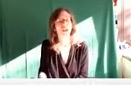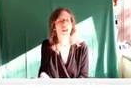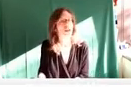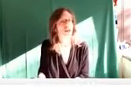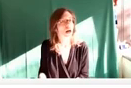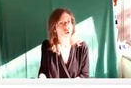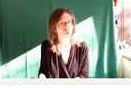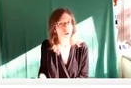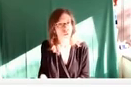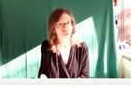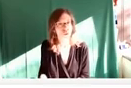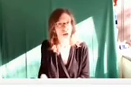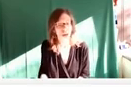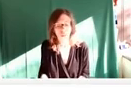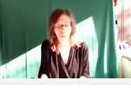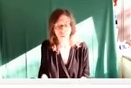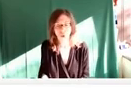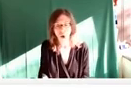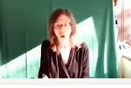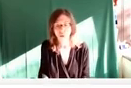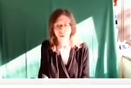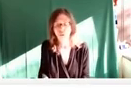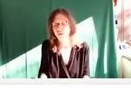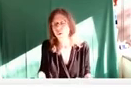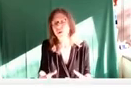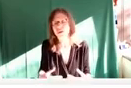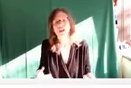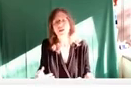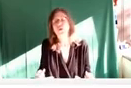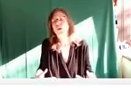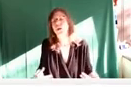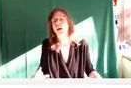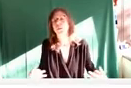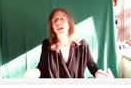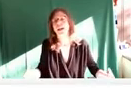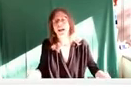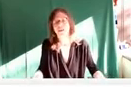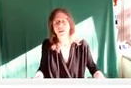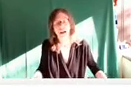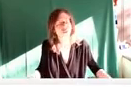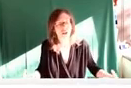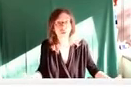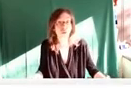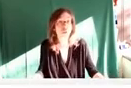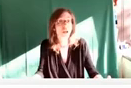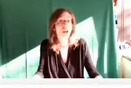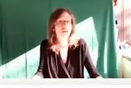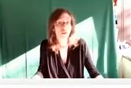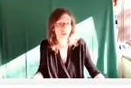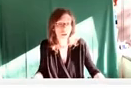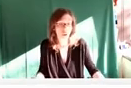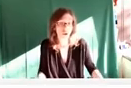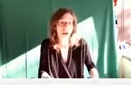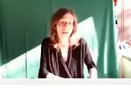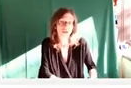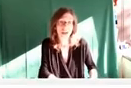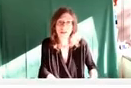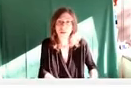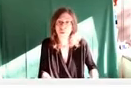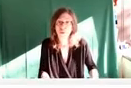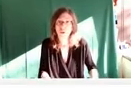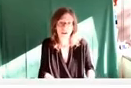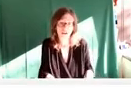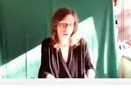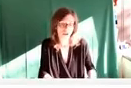on voit que l'enjeu n'est pas du tout la même un peu. Donc, on va dire que c'est ça qui permet à la science d'évoluer. Dans le fond, c'est que